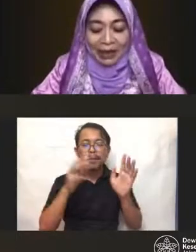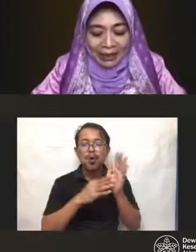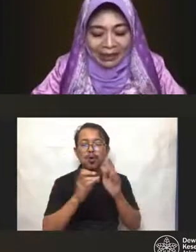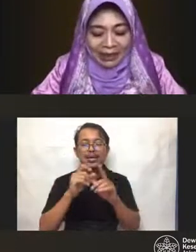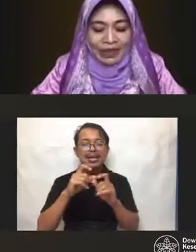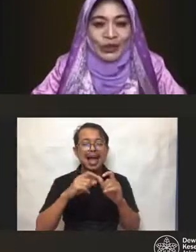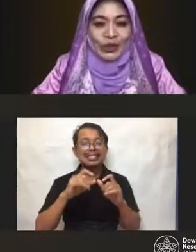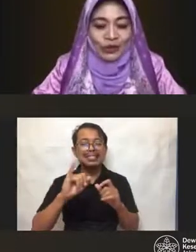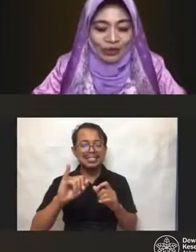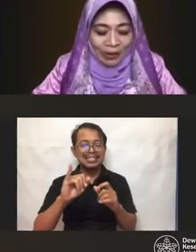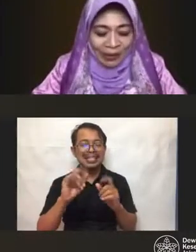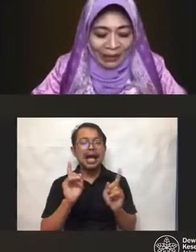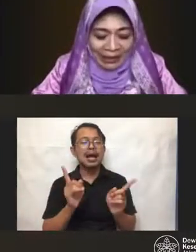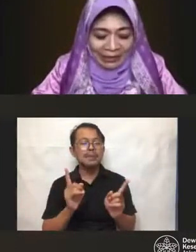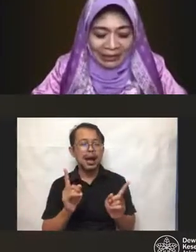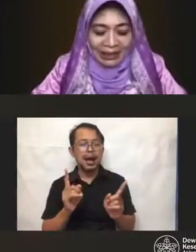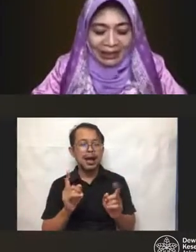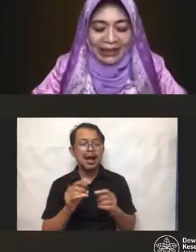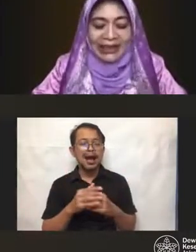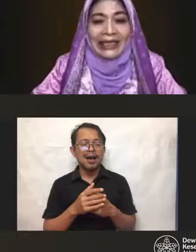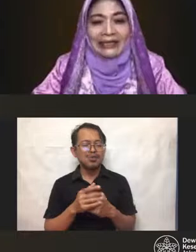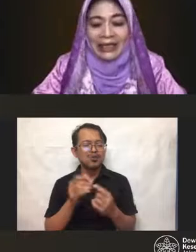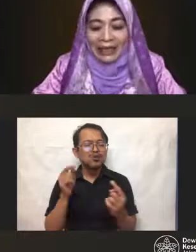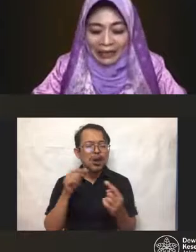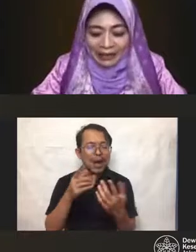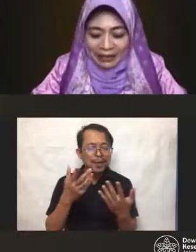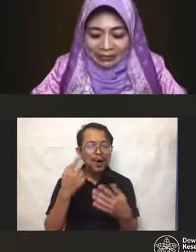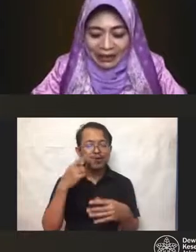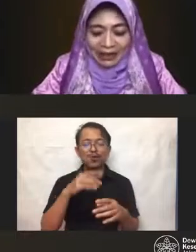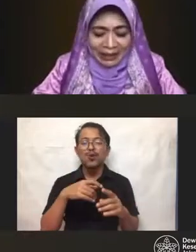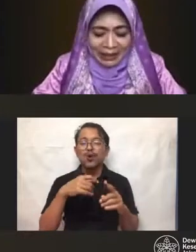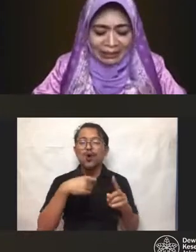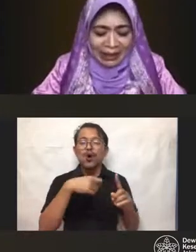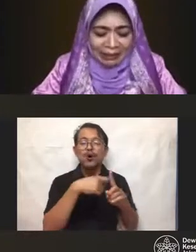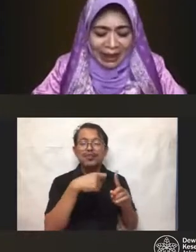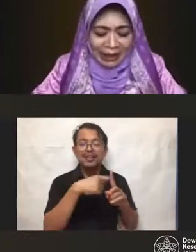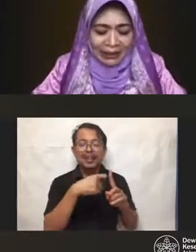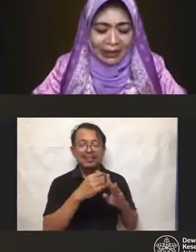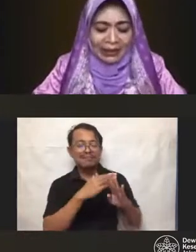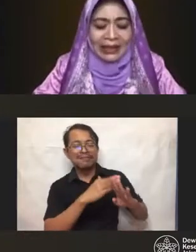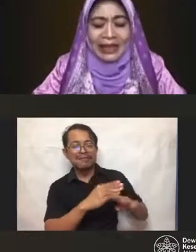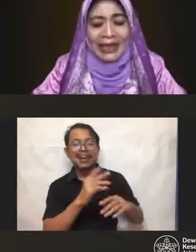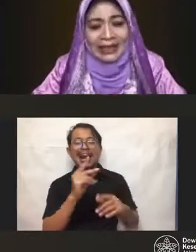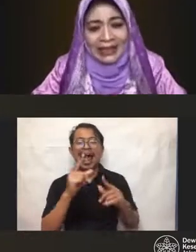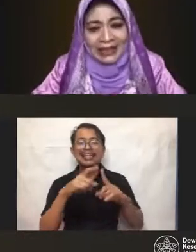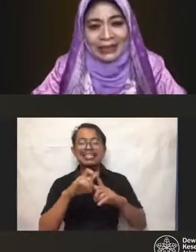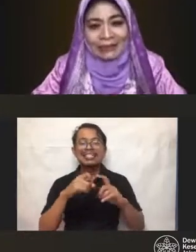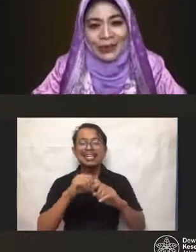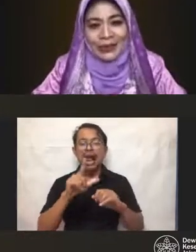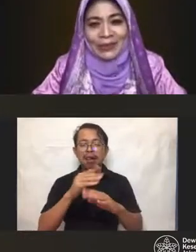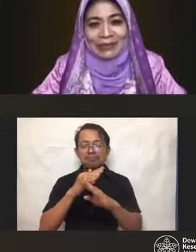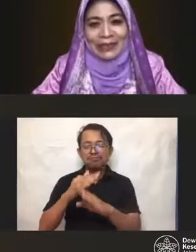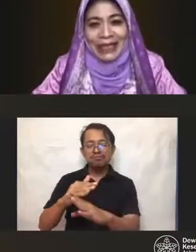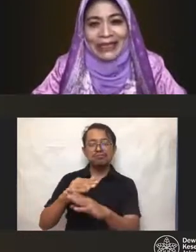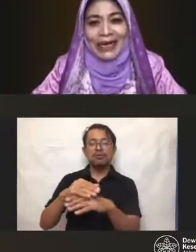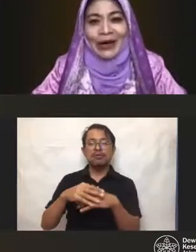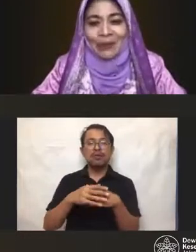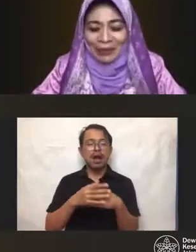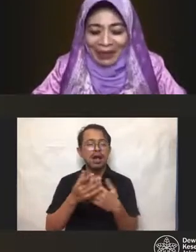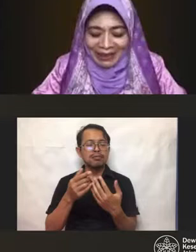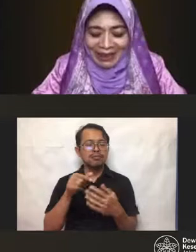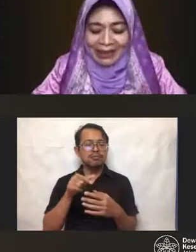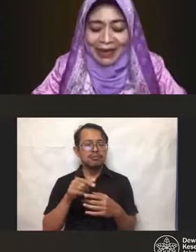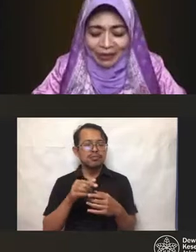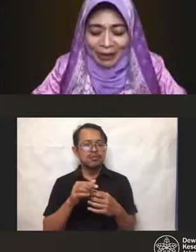konteks meng-counter isu-isu fundamentalisme, radikalisme, dan terorisme yang semakin marak dan sangat intens menyasar